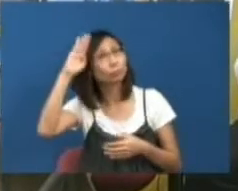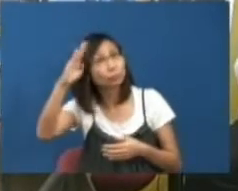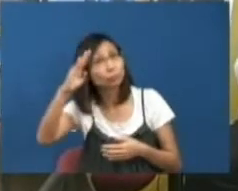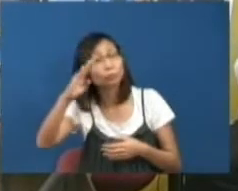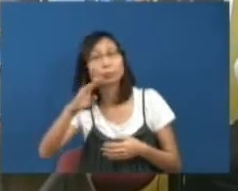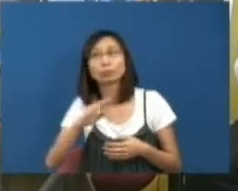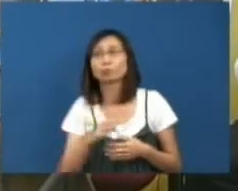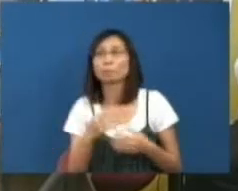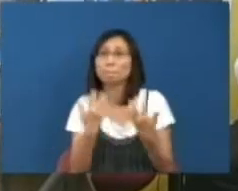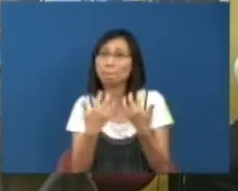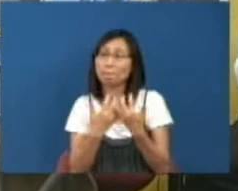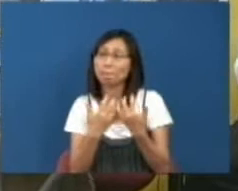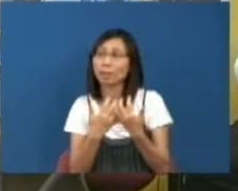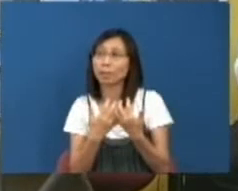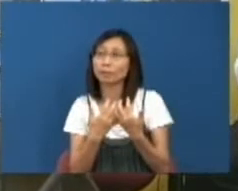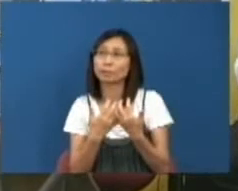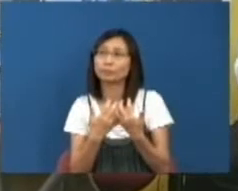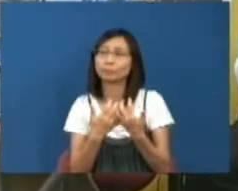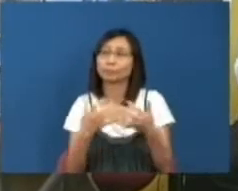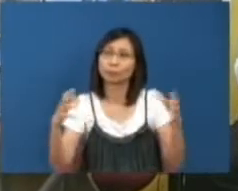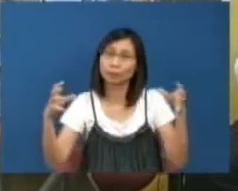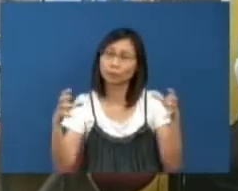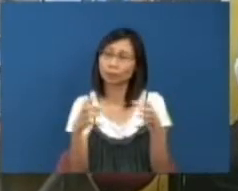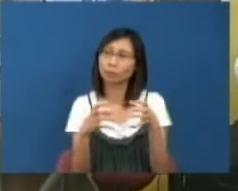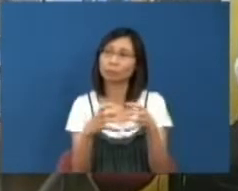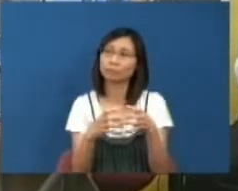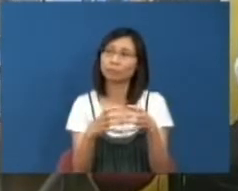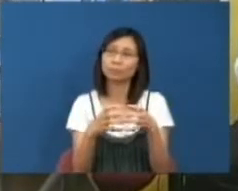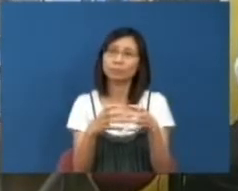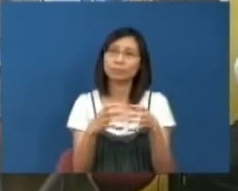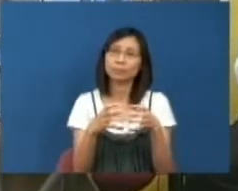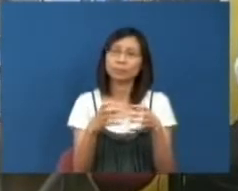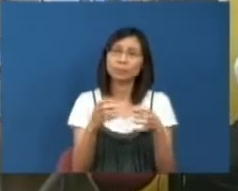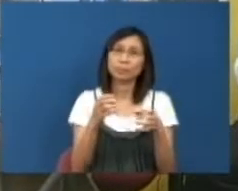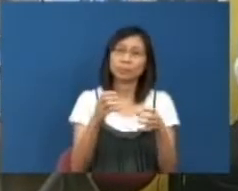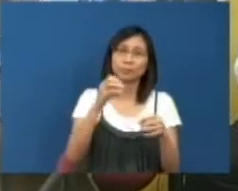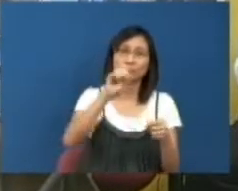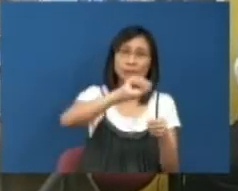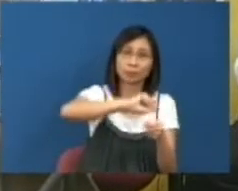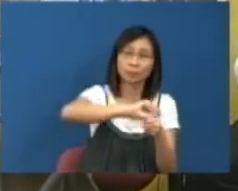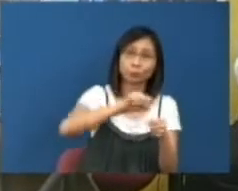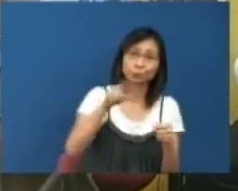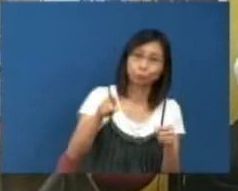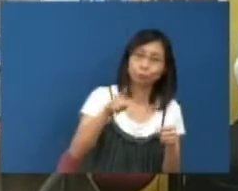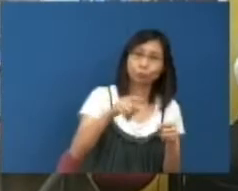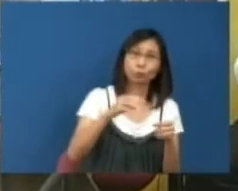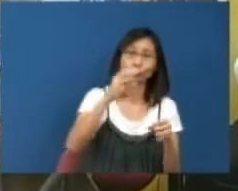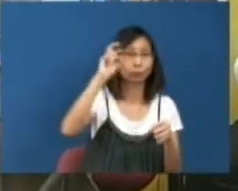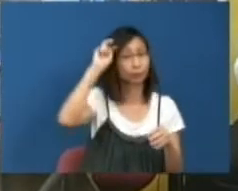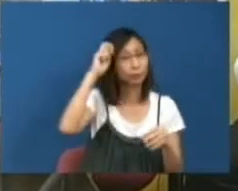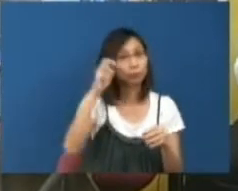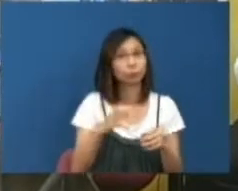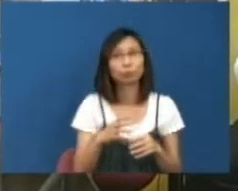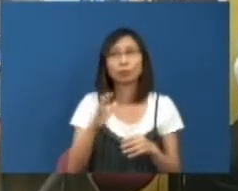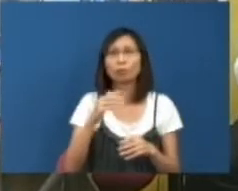大廈即係連為一體啊！安裝咗你嗰呢類咧，可以帶到我哋幾多再生能源